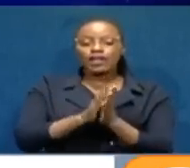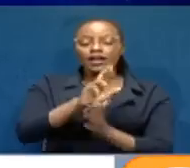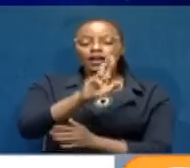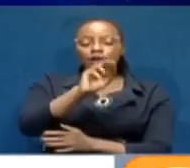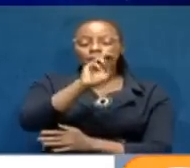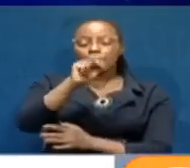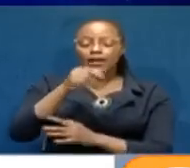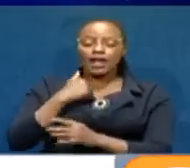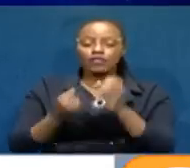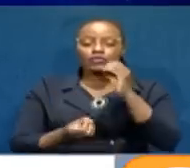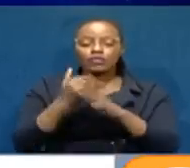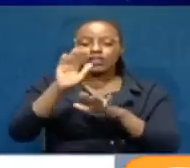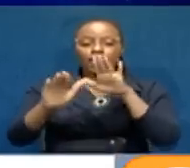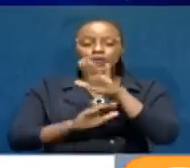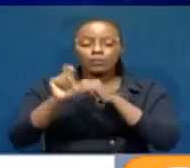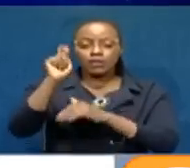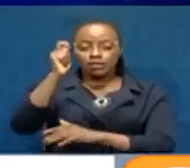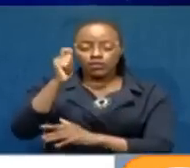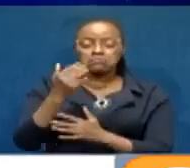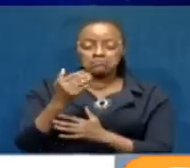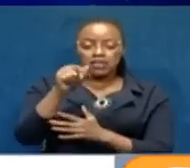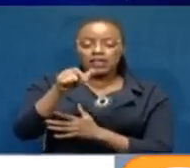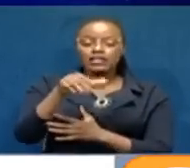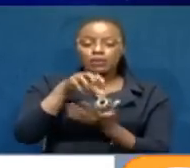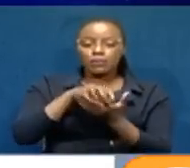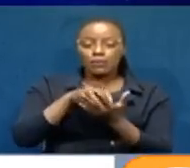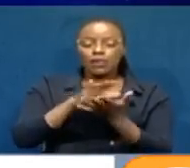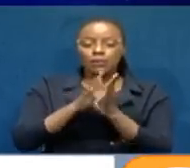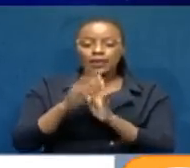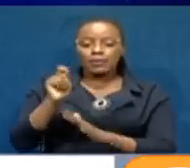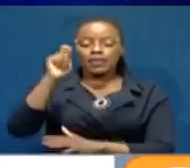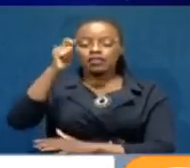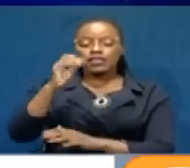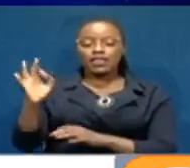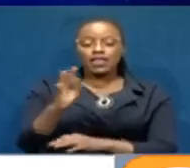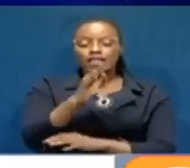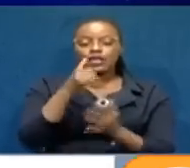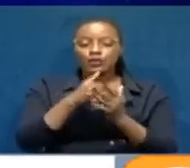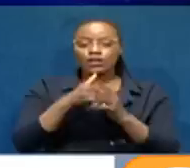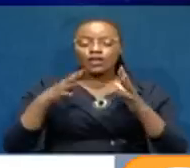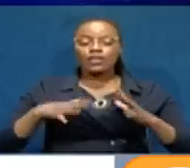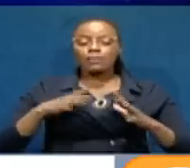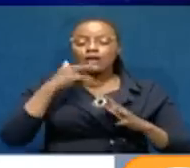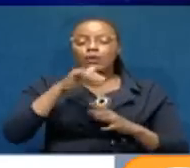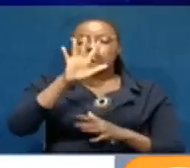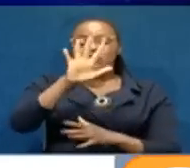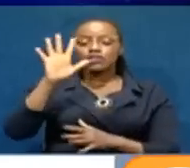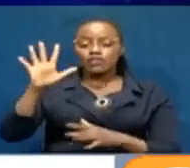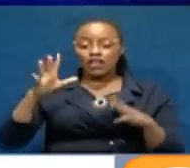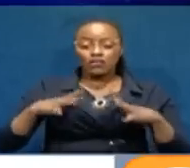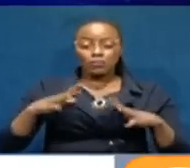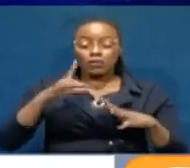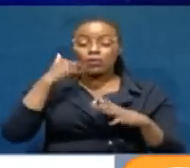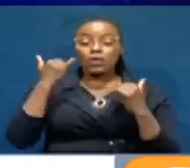Kigame, wamewazindua rasmi wawaniaji wenza katika kinyanganyiro cha kuwa marais. Watatu hawa wakiwa miongoni mwa wawaniaji 55 wa